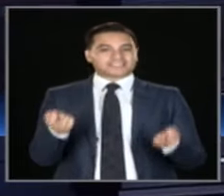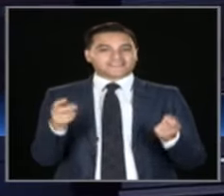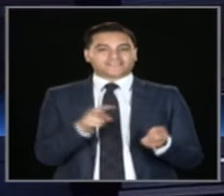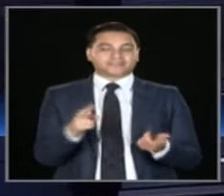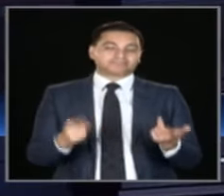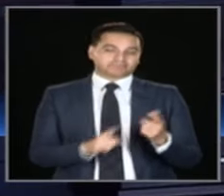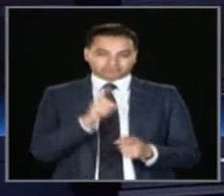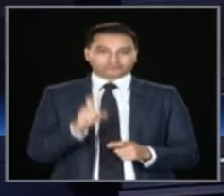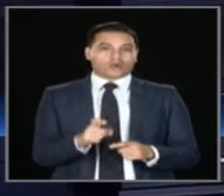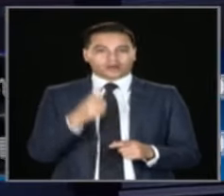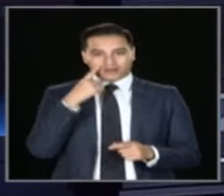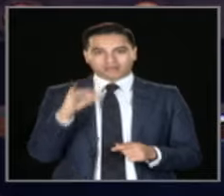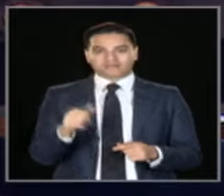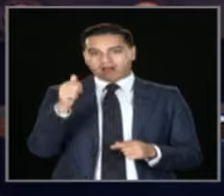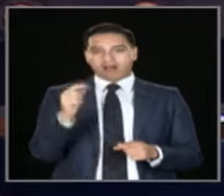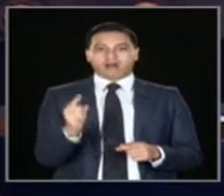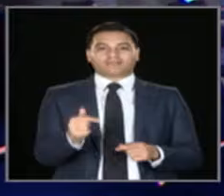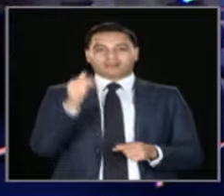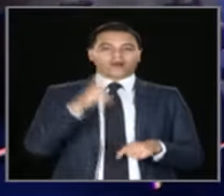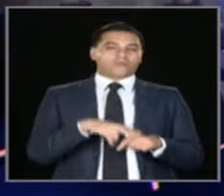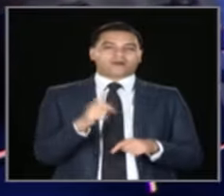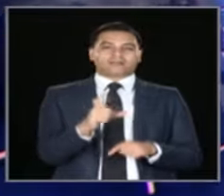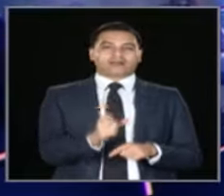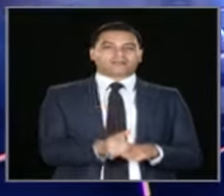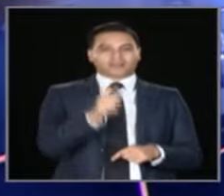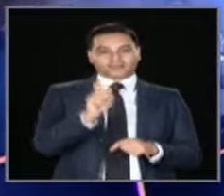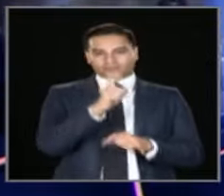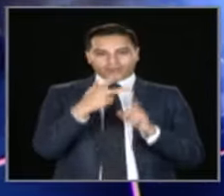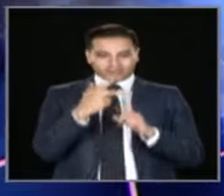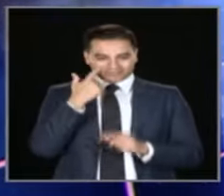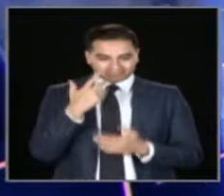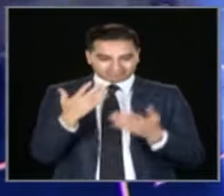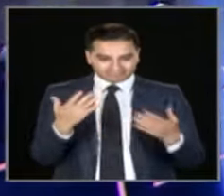ورانا، رانا ويارا. السؤال الثالث،